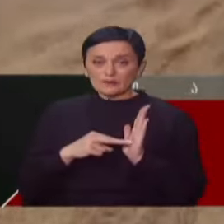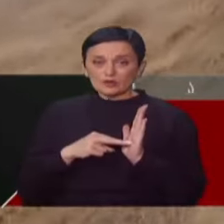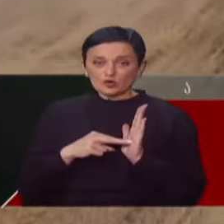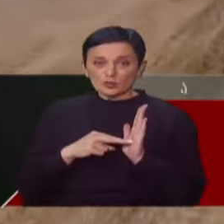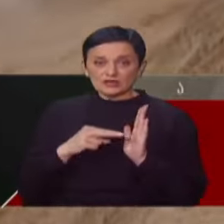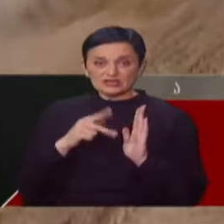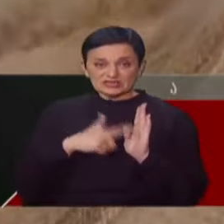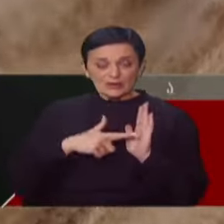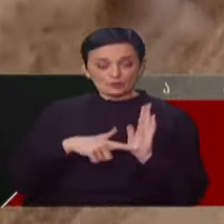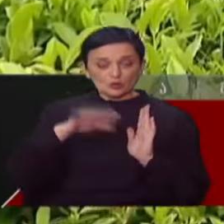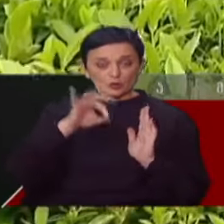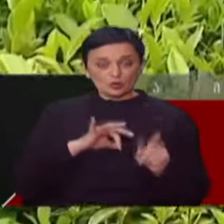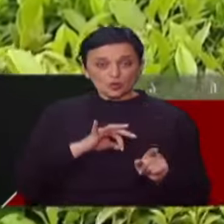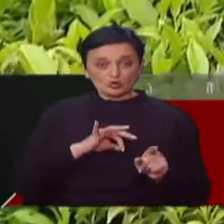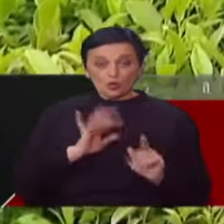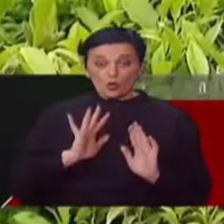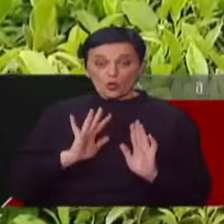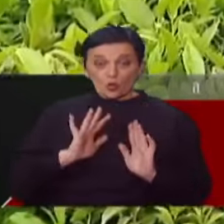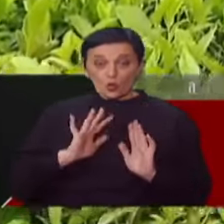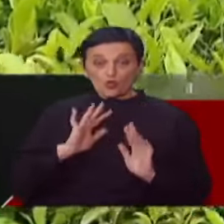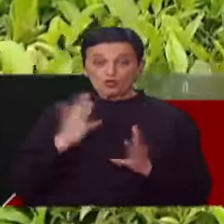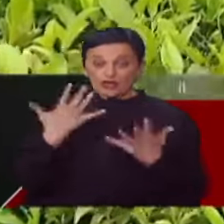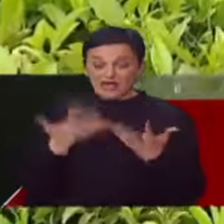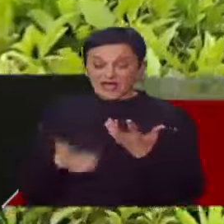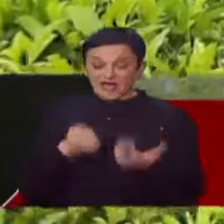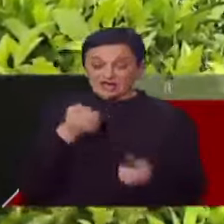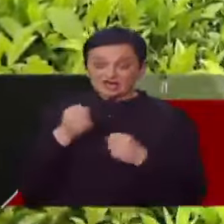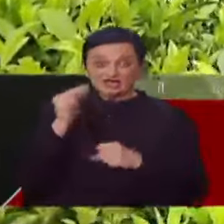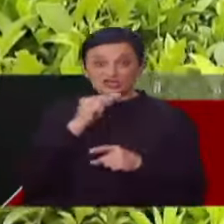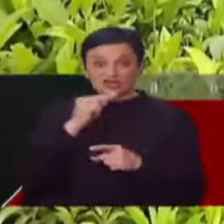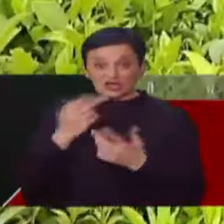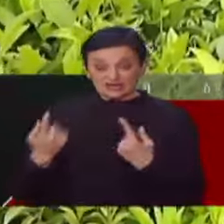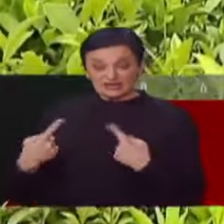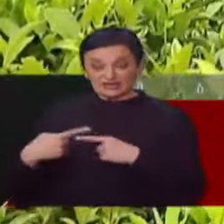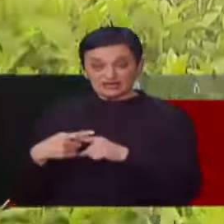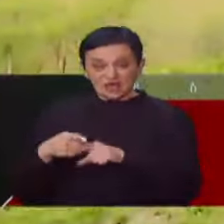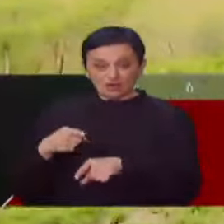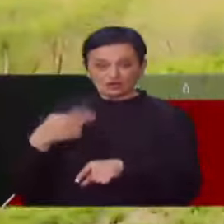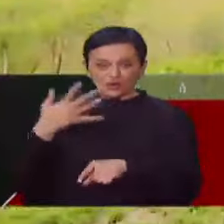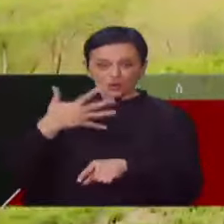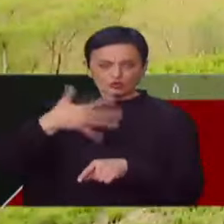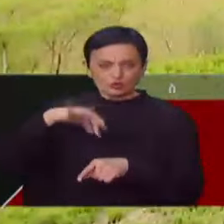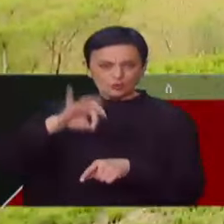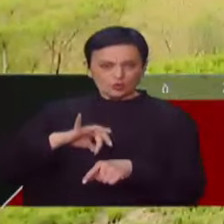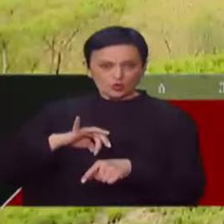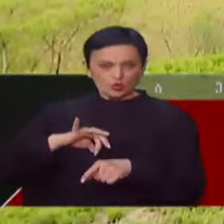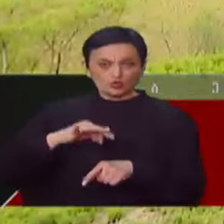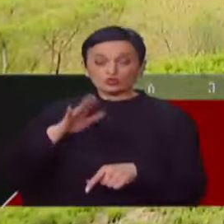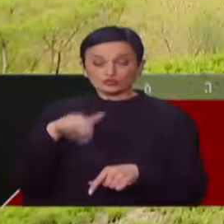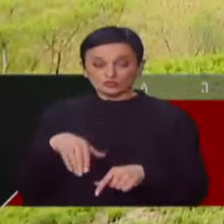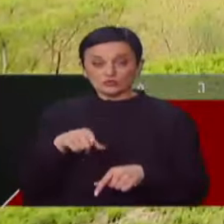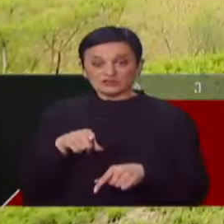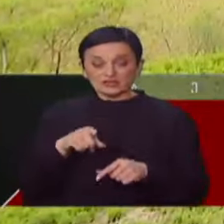არანაკლებ 70%-ს, ხოლო ხელის ჩაის საკრეფი ტექნიკის შემთხვევაში არანაკლებ 50%-ს. Თუმცა